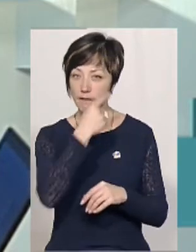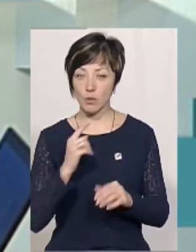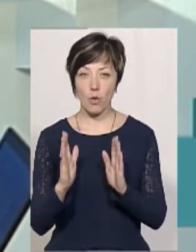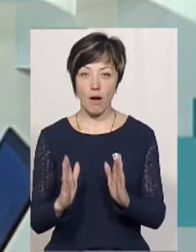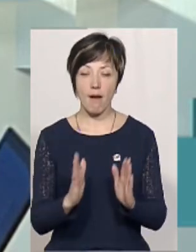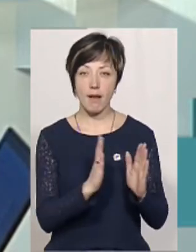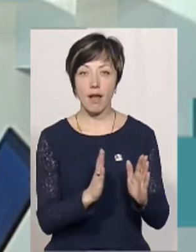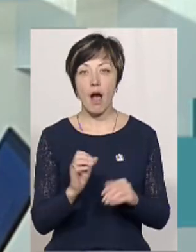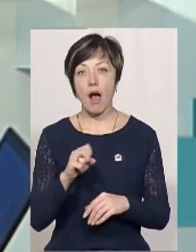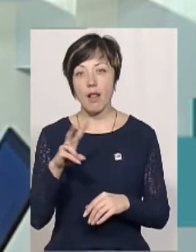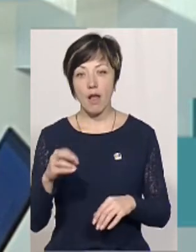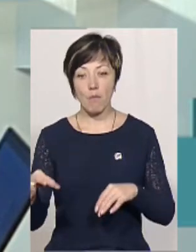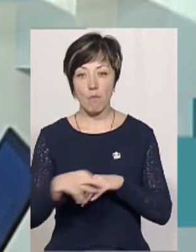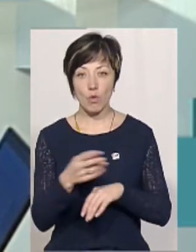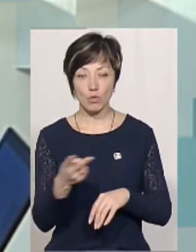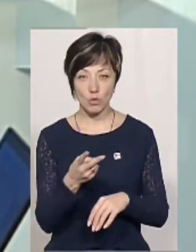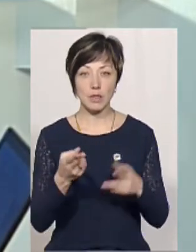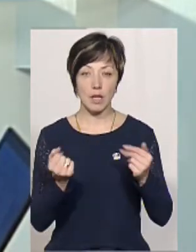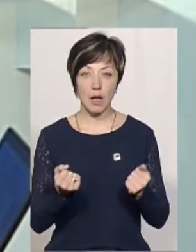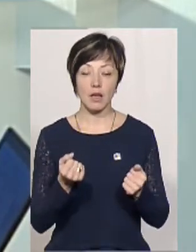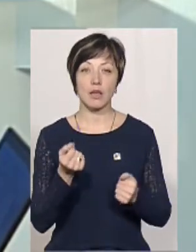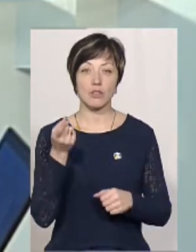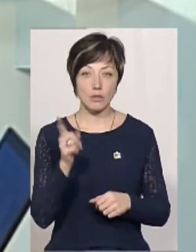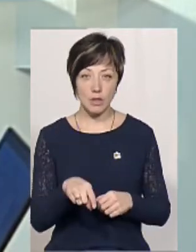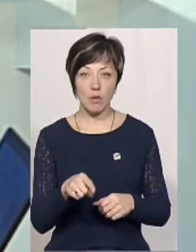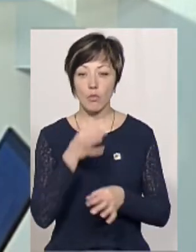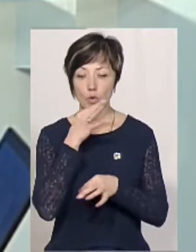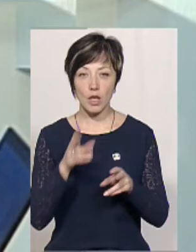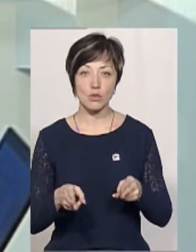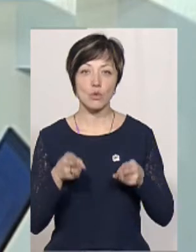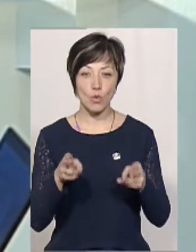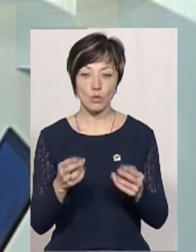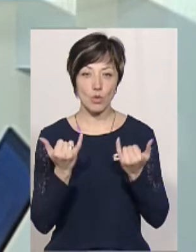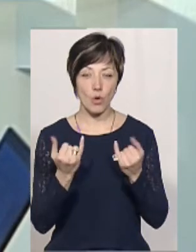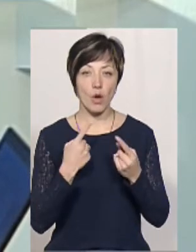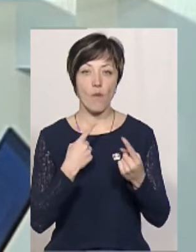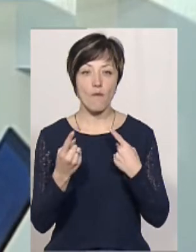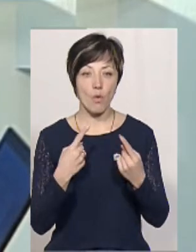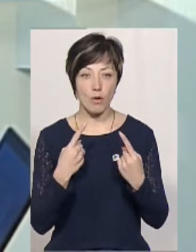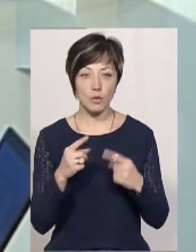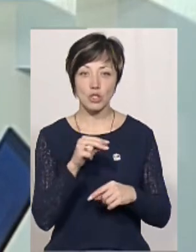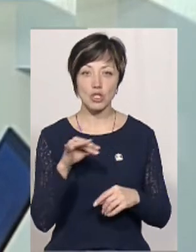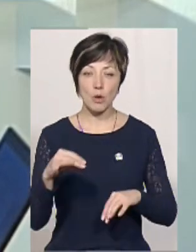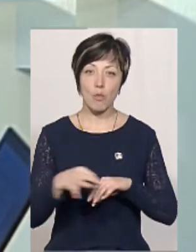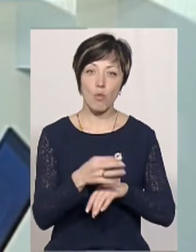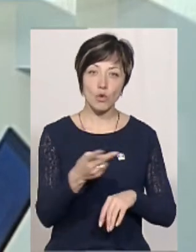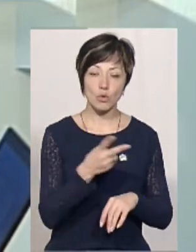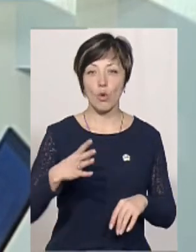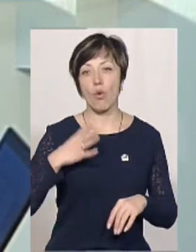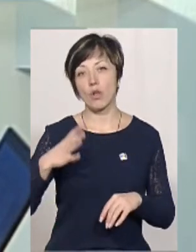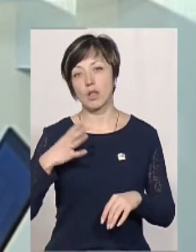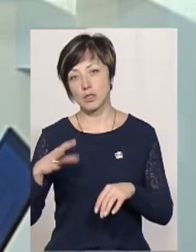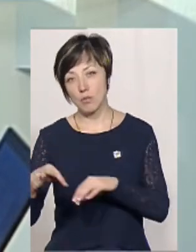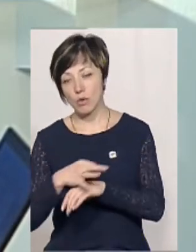звичайно, але з приводу подружжя так. Більше того, якщо, наприклад, будь-які злочини, про які ми сьогодні говоримо, чи це подружжя, чи це